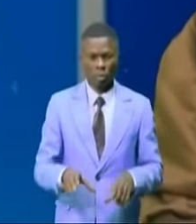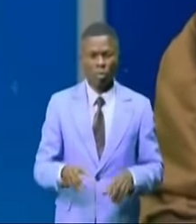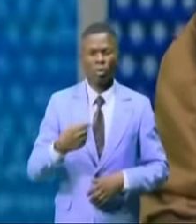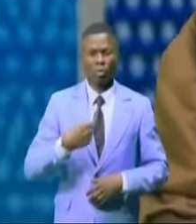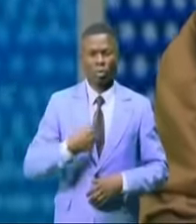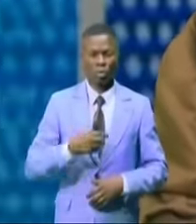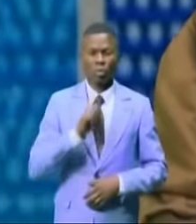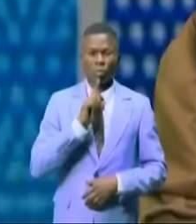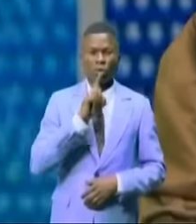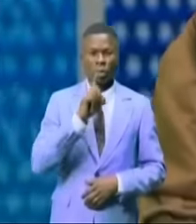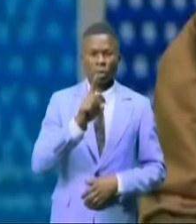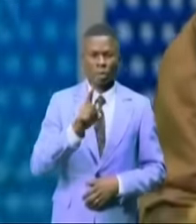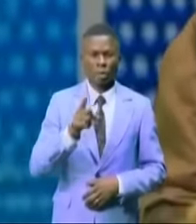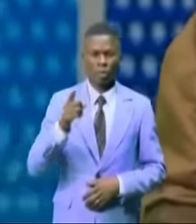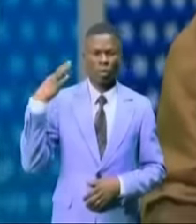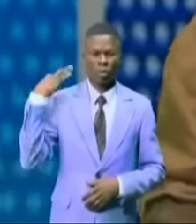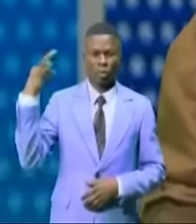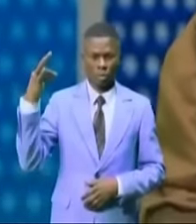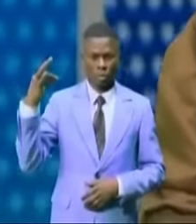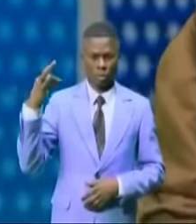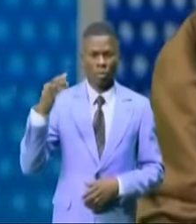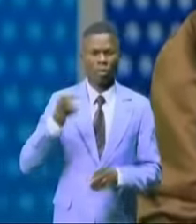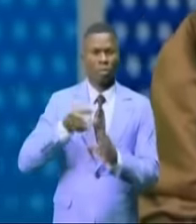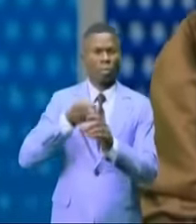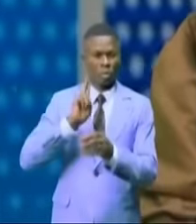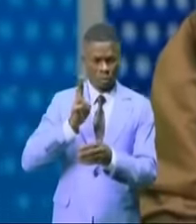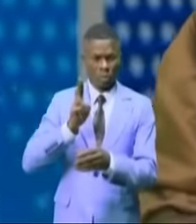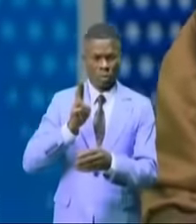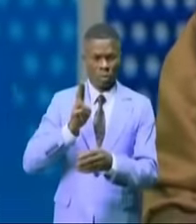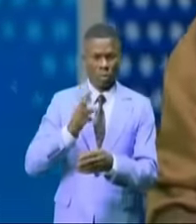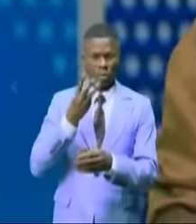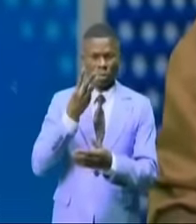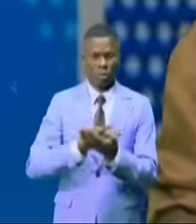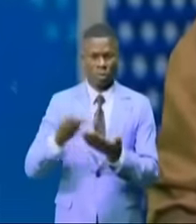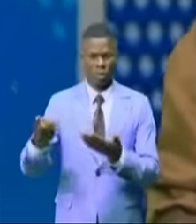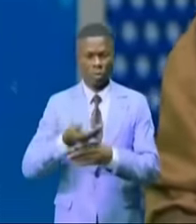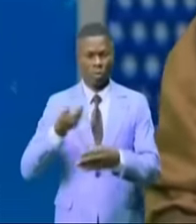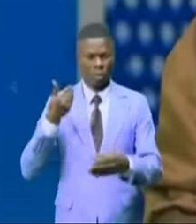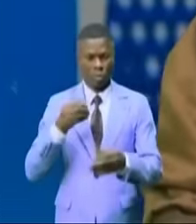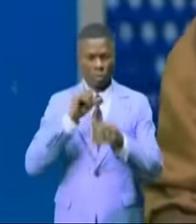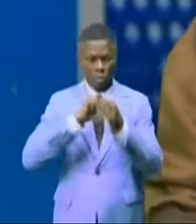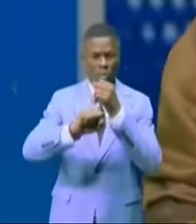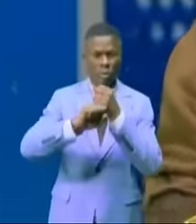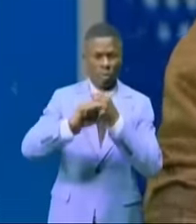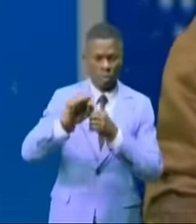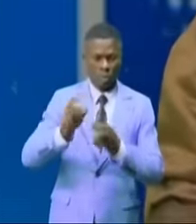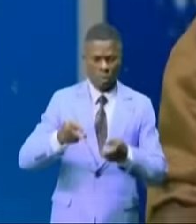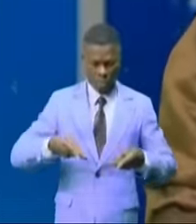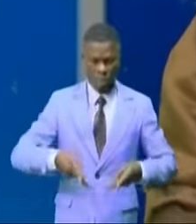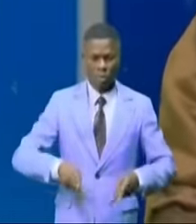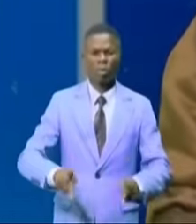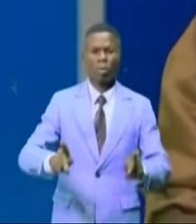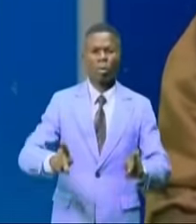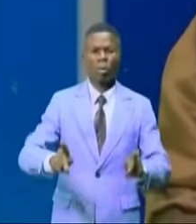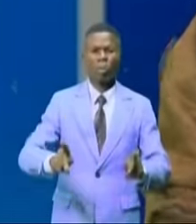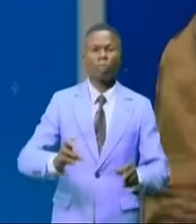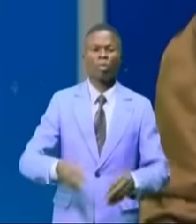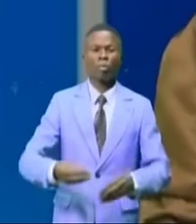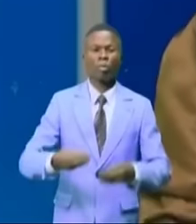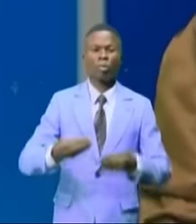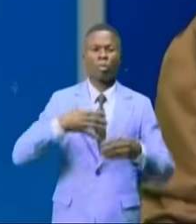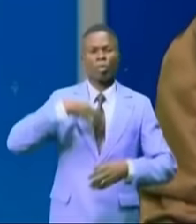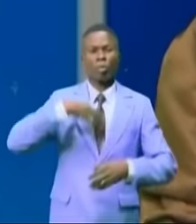suis une candidate qui s'arrête aujourd'hui, 3 semaines après l'élection, et qui donne donc le lampion à